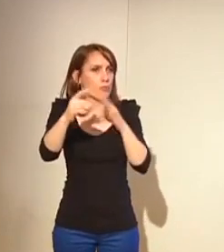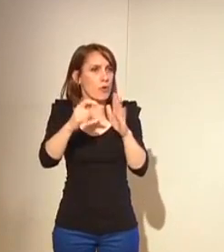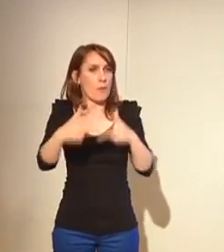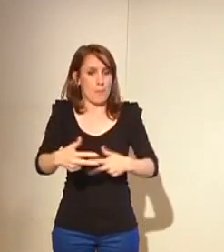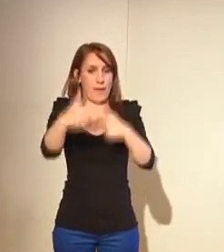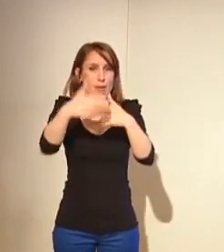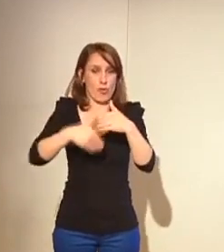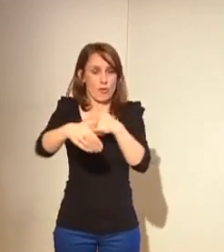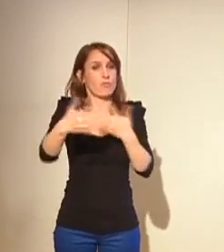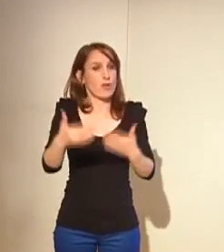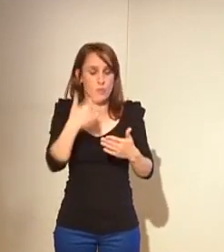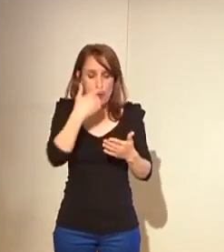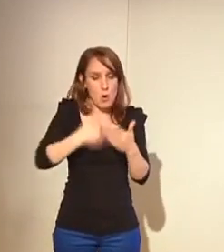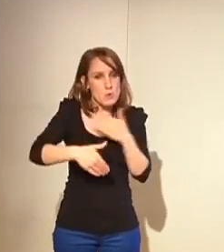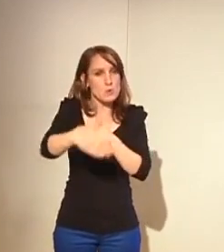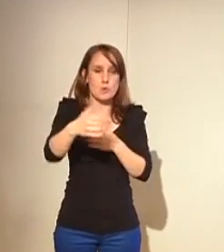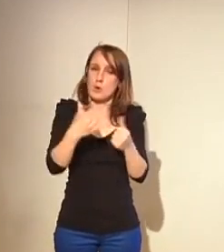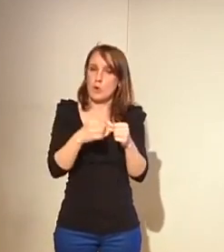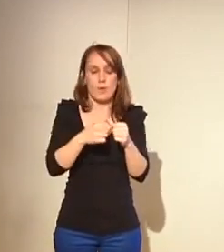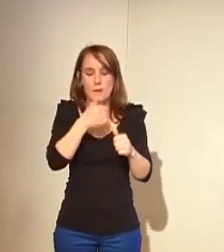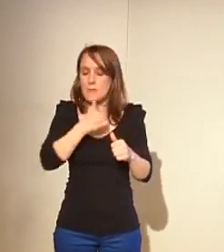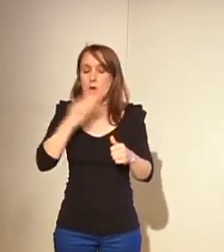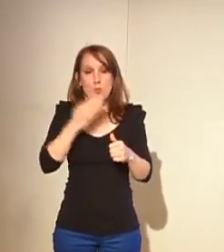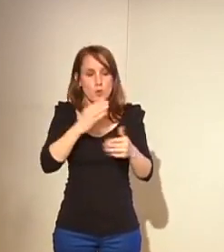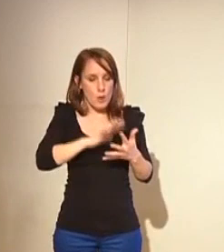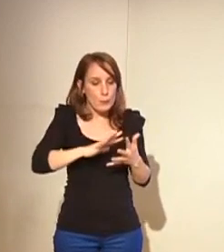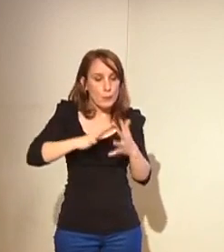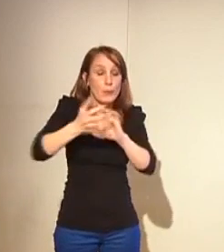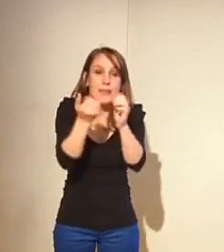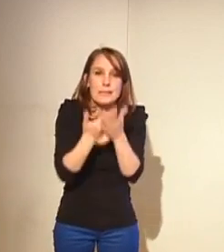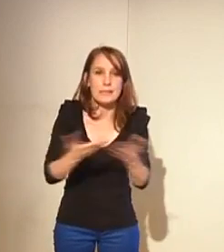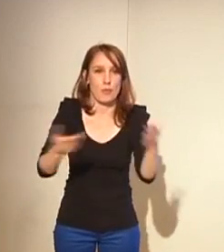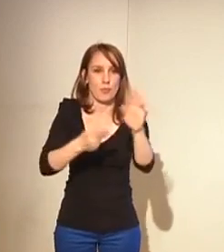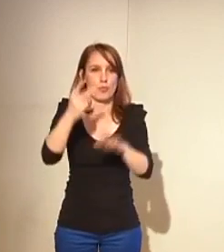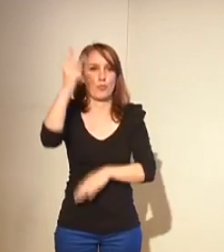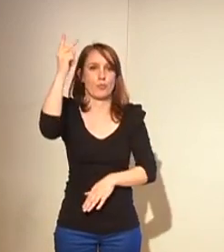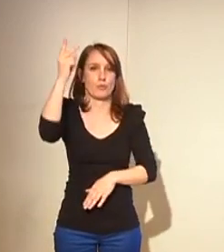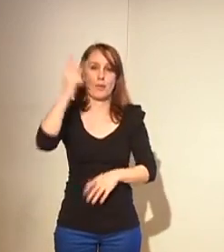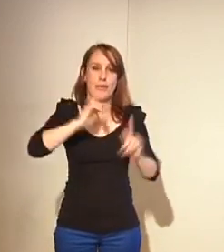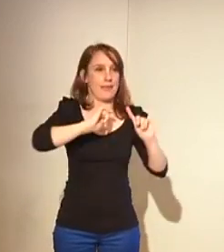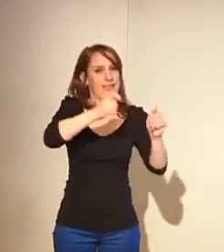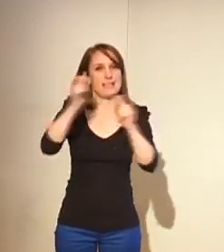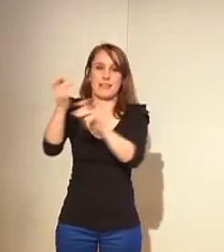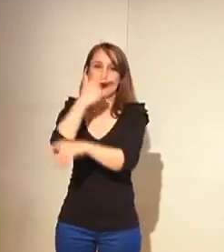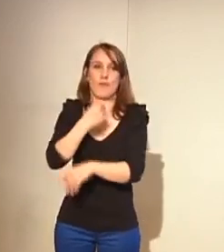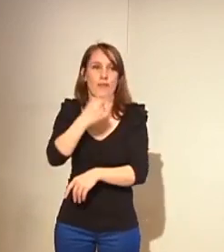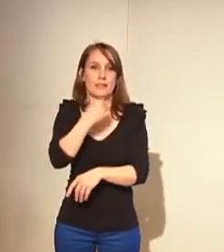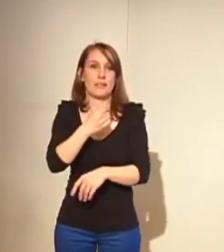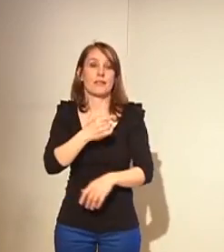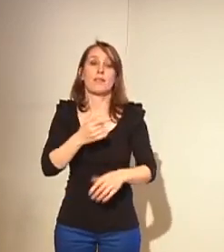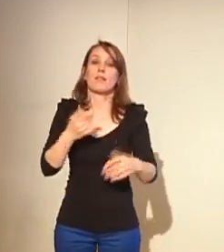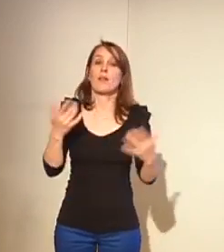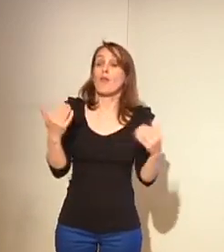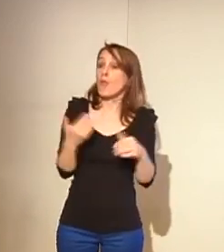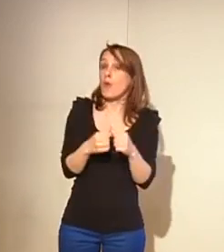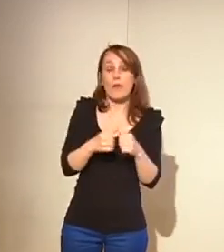traversons qui est une période de simplification et de dés tion facile des privilégiés de ceux qui ne le seruraient